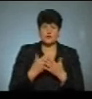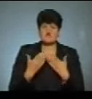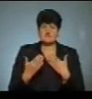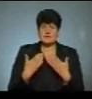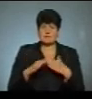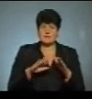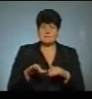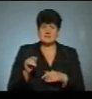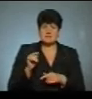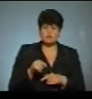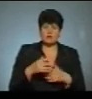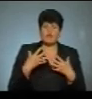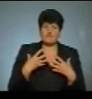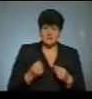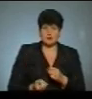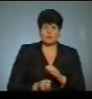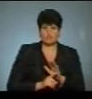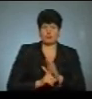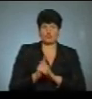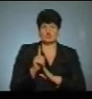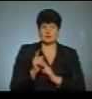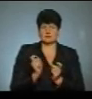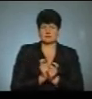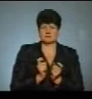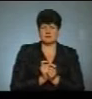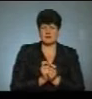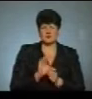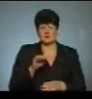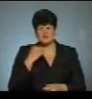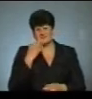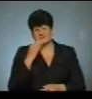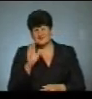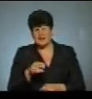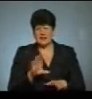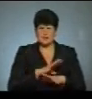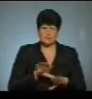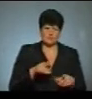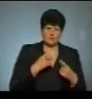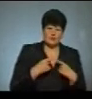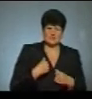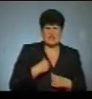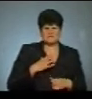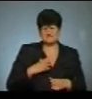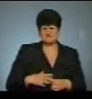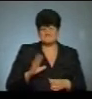тільки після того, як вже виник конфлікт. До того якось соромно, а давай не будемо, а я стерплю. Не треба терпіти